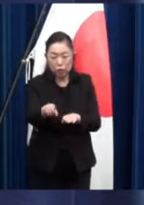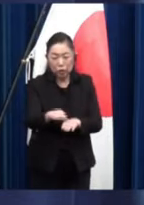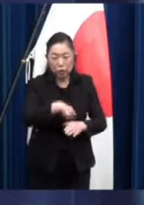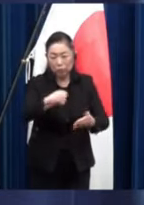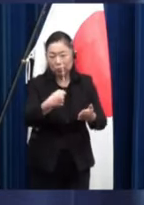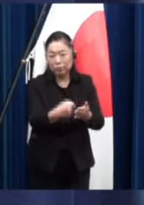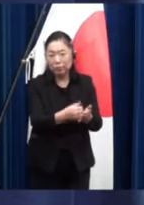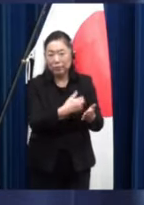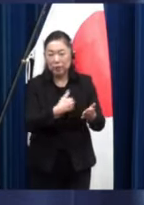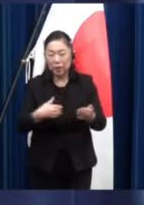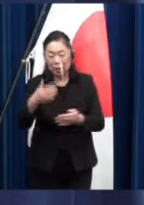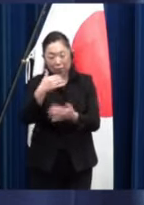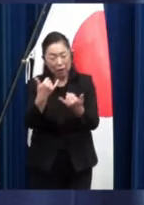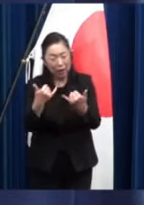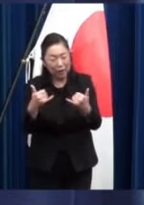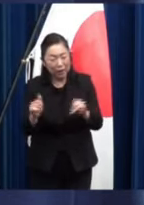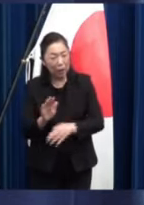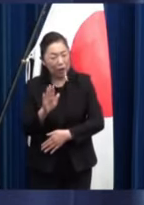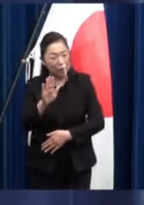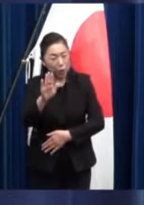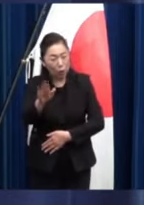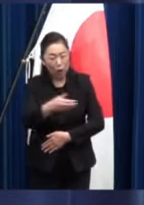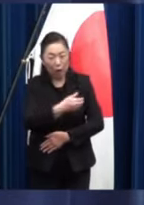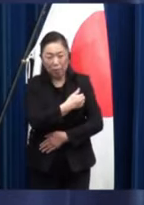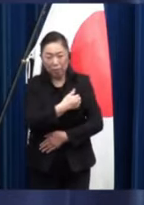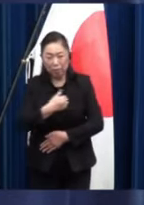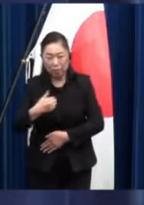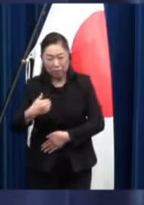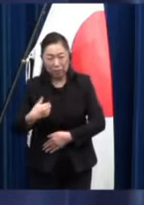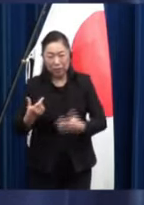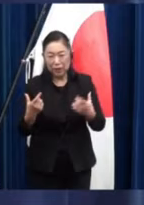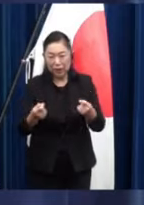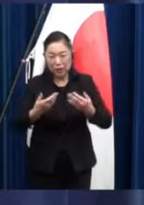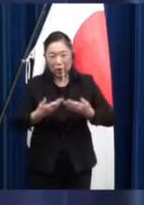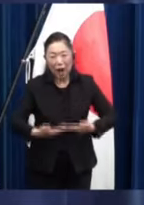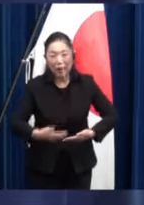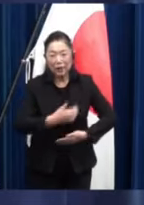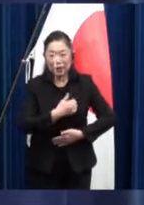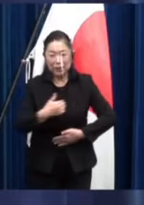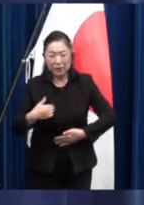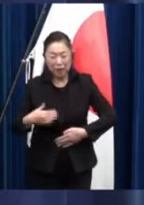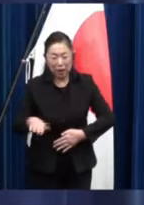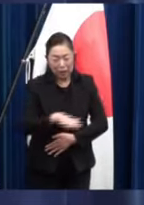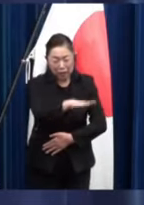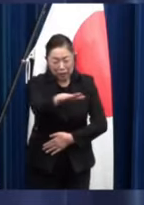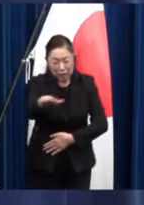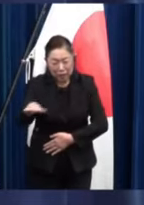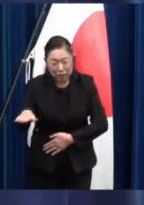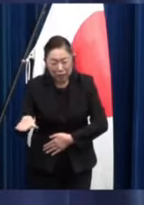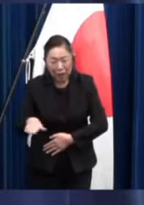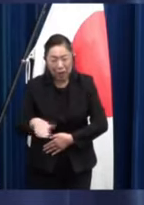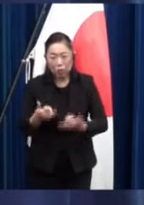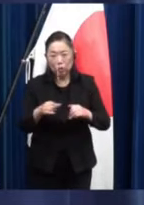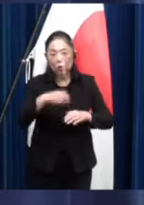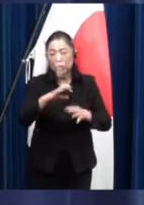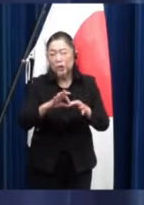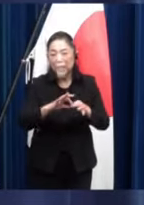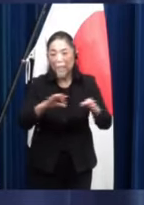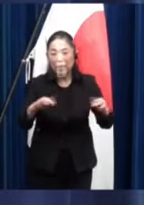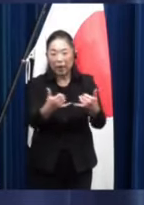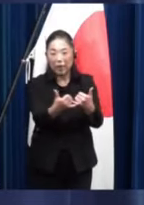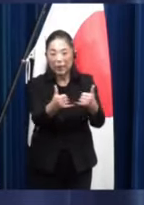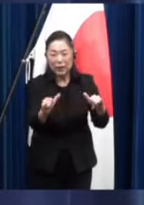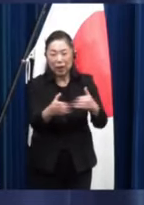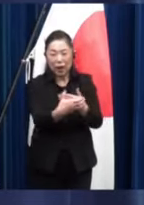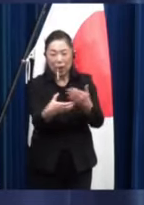人たちが将来も安心できる全世代型 社会保障制度を構築をしてまいり